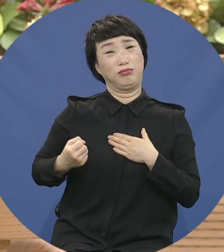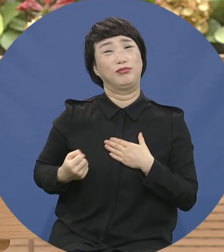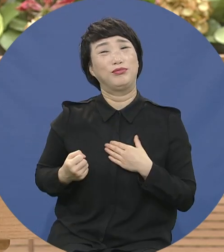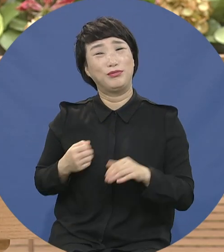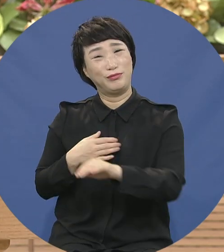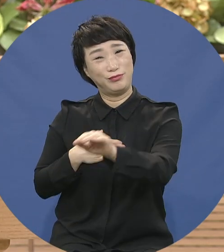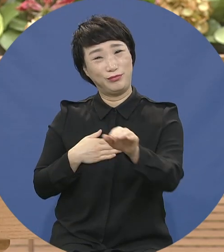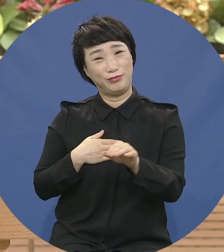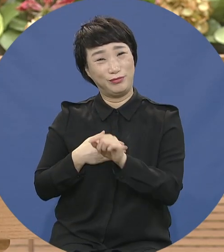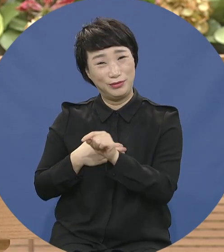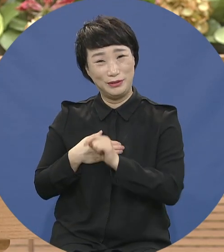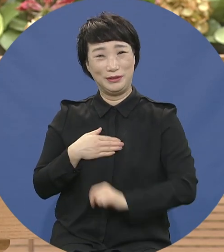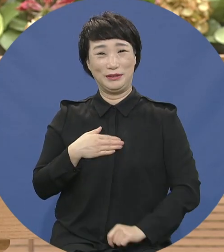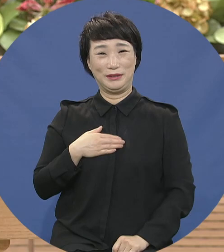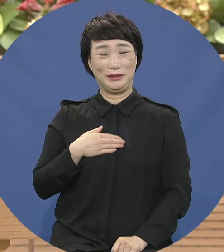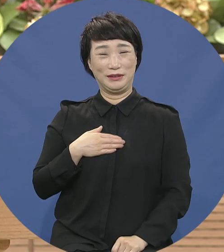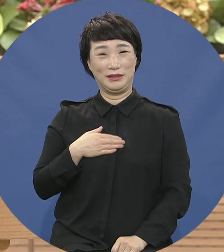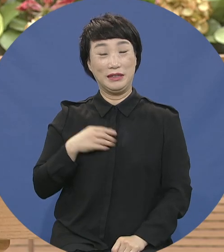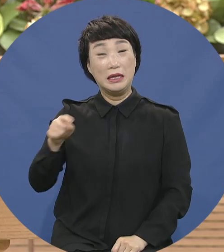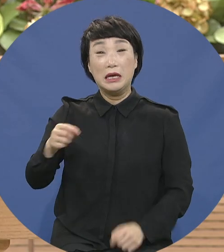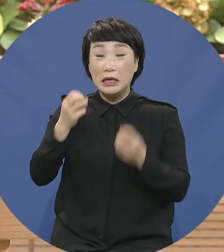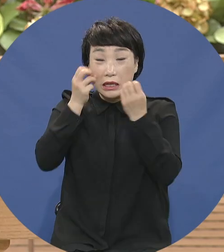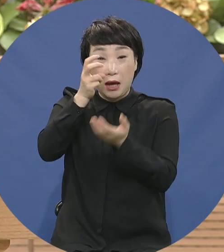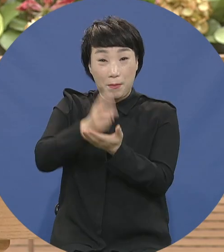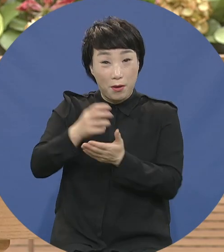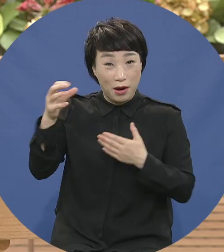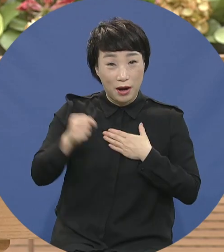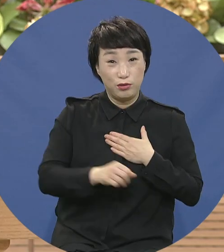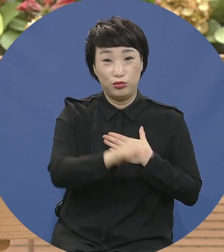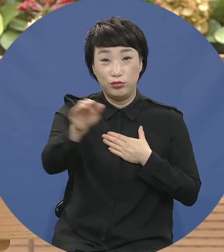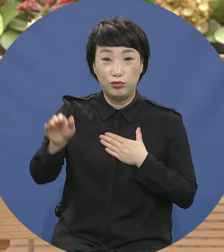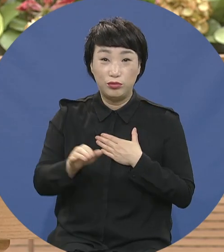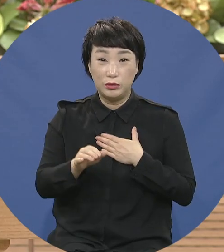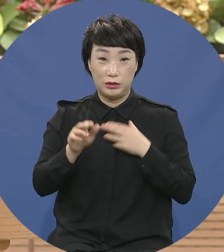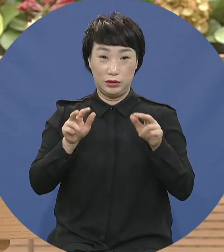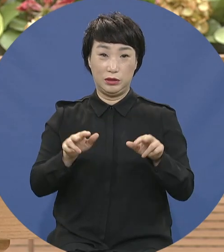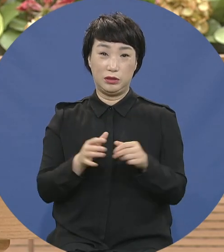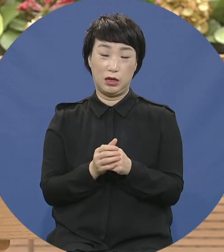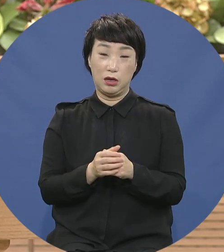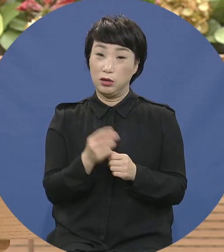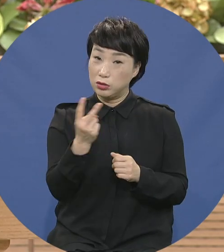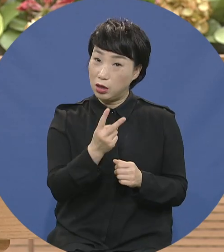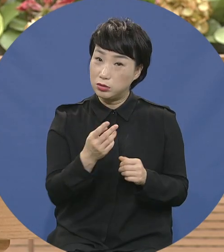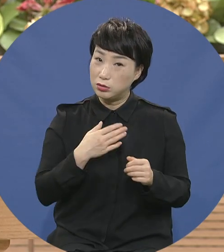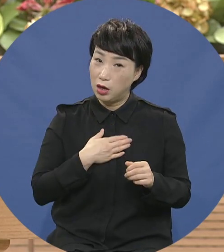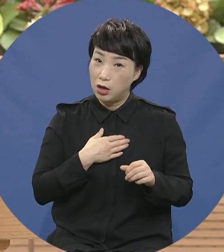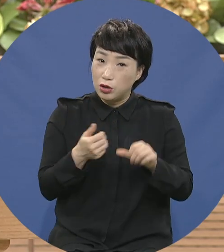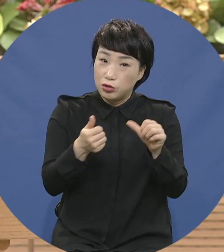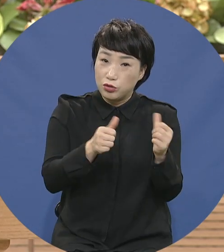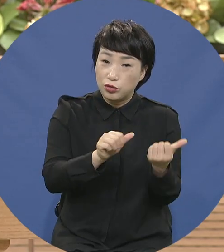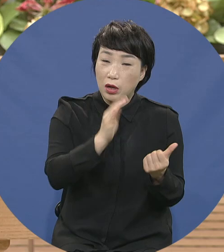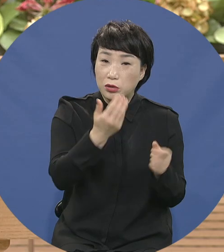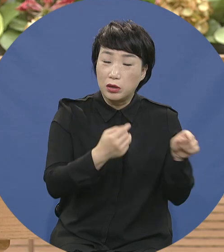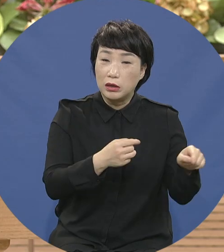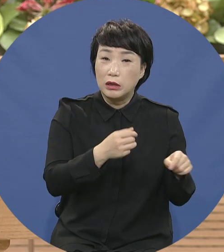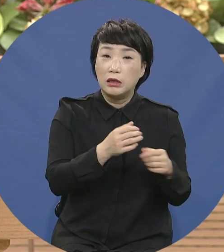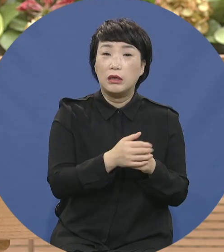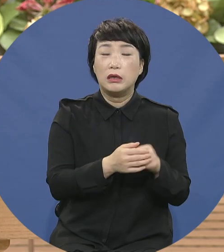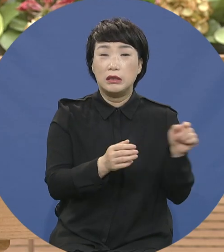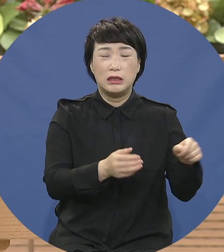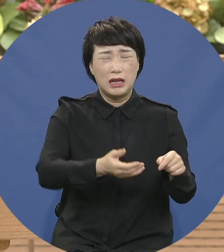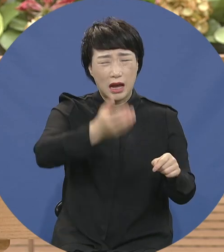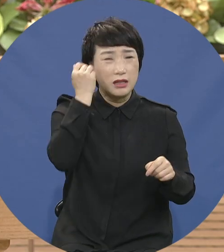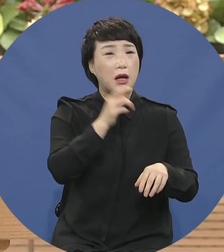말이오. 이런 새 법을 가졌으면 다시는 죽게 된 낡아진 법으로